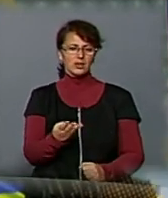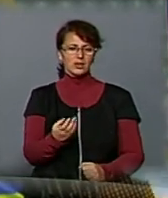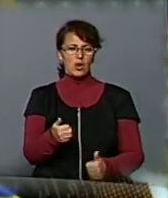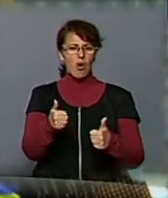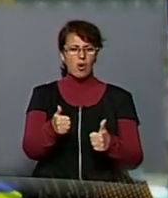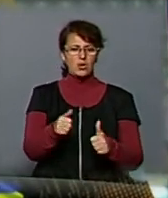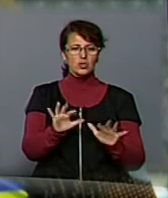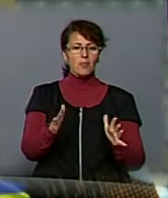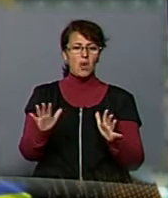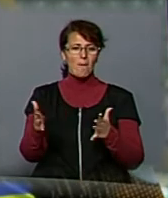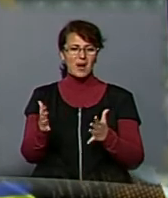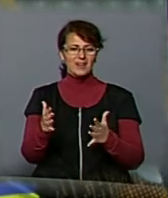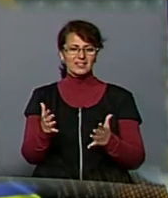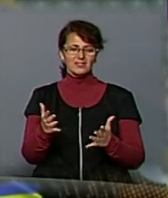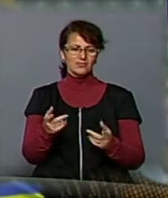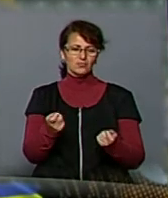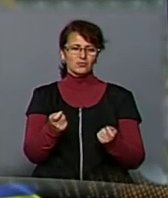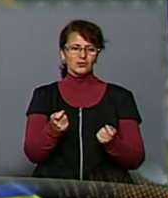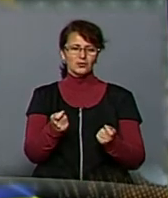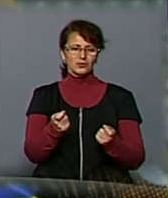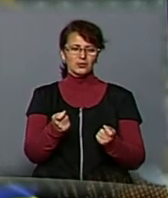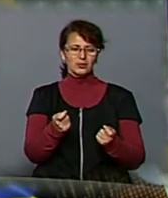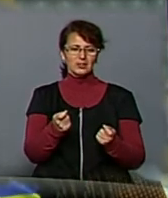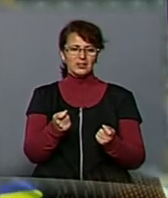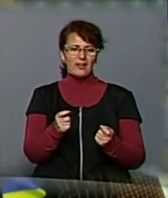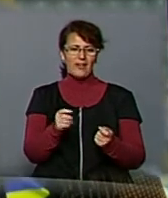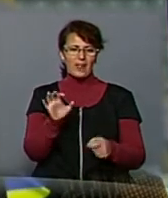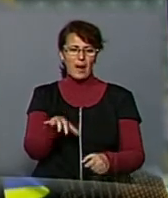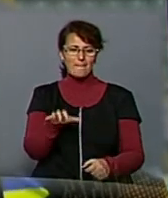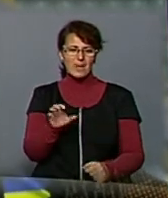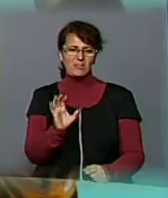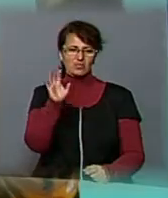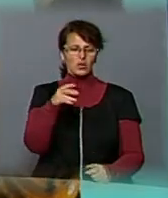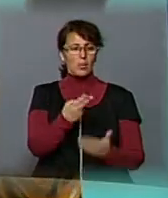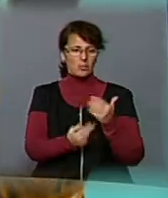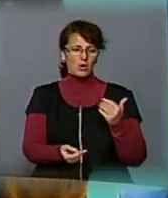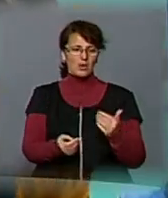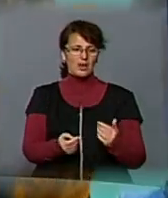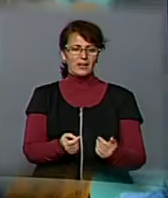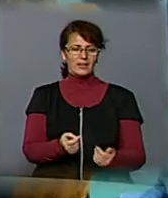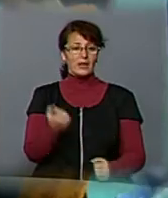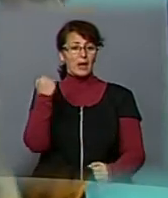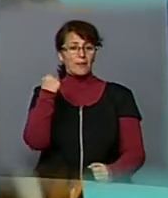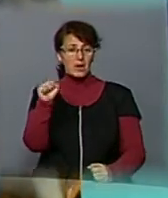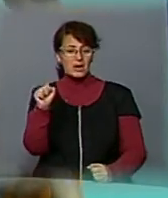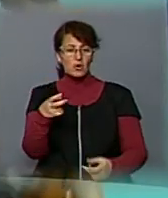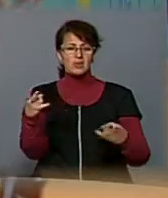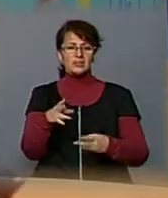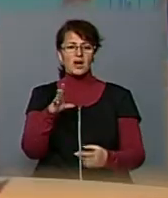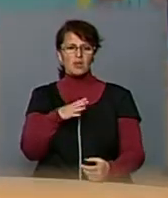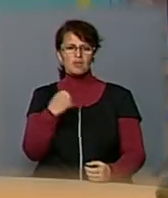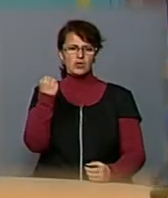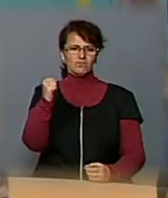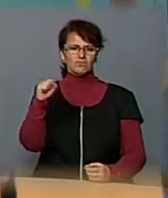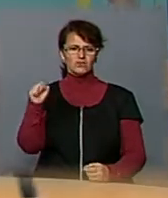хороших моментів, не добили пару м'ячів і третю партію програли. Для перемоги в матчі, каже, нам потрібно було